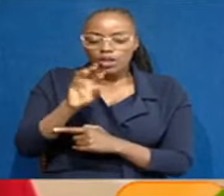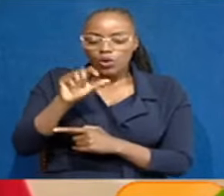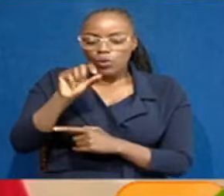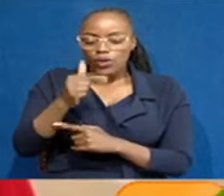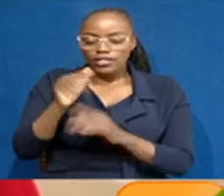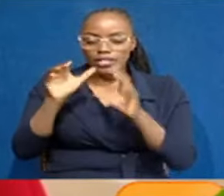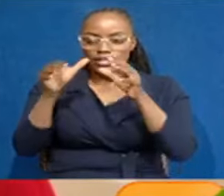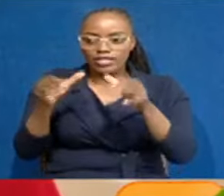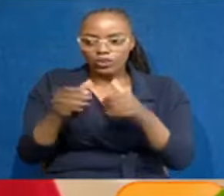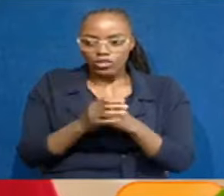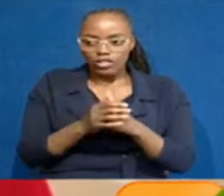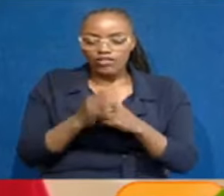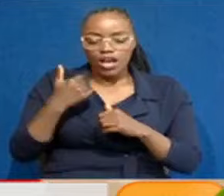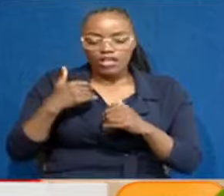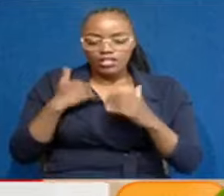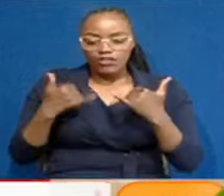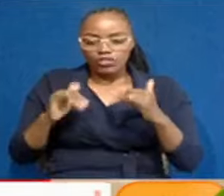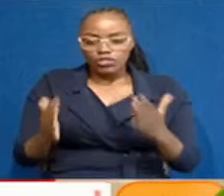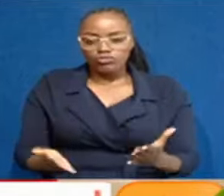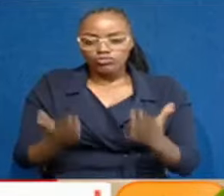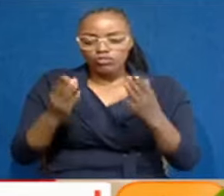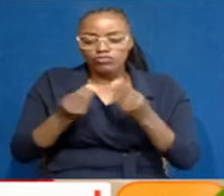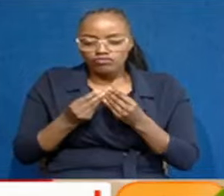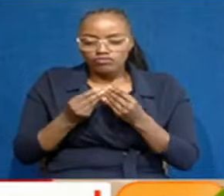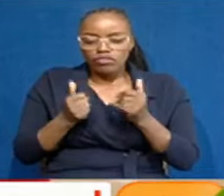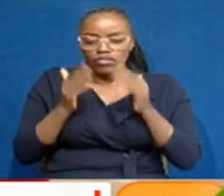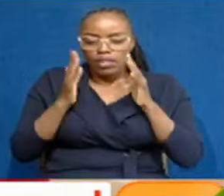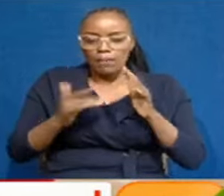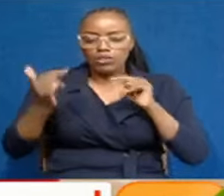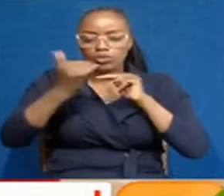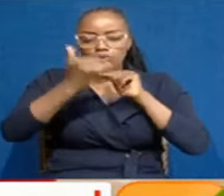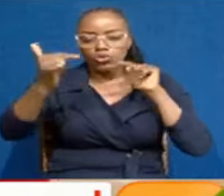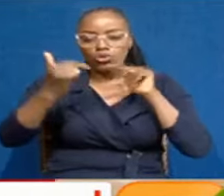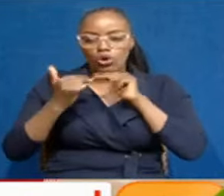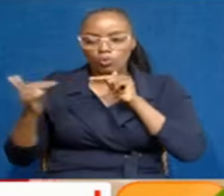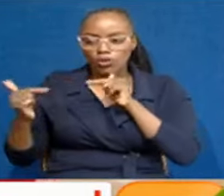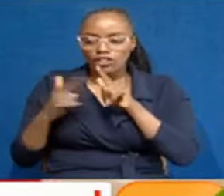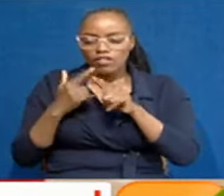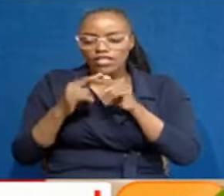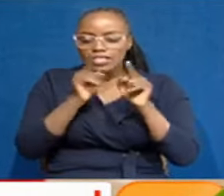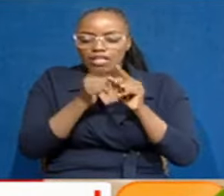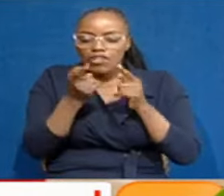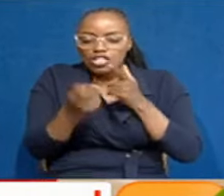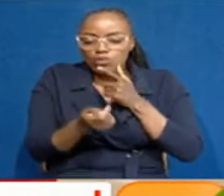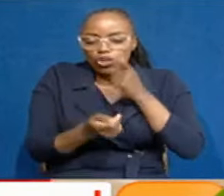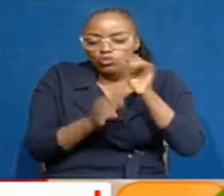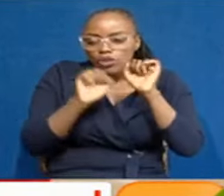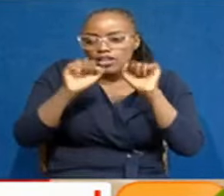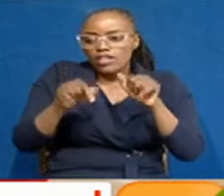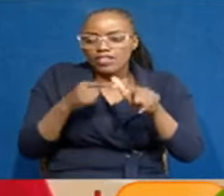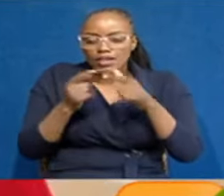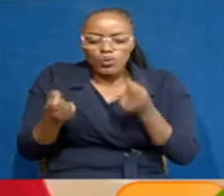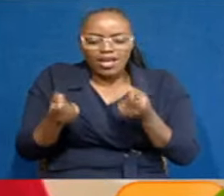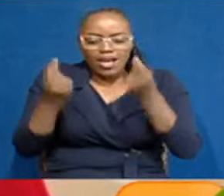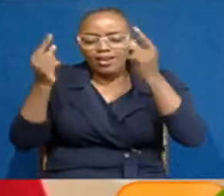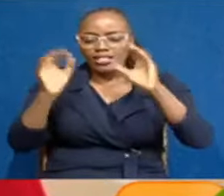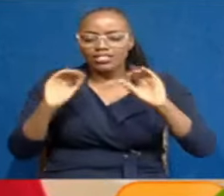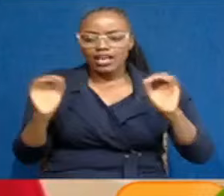Makosa na kuweza kuibadili na kuweza kukabiliana na mpinzani. Leo alikuwa kidogo anakaeleweki